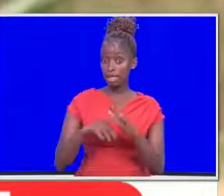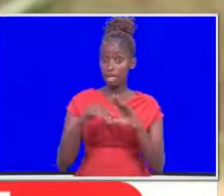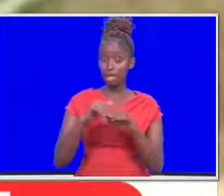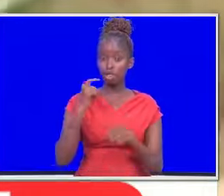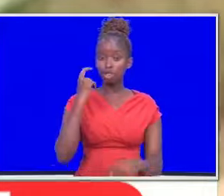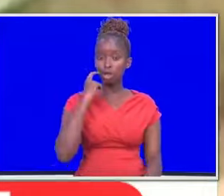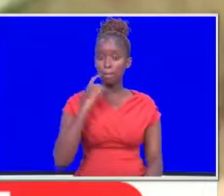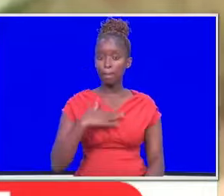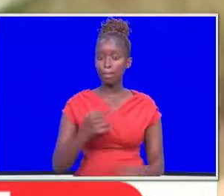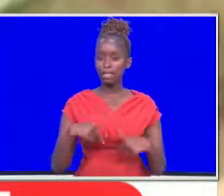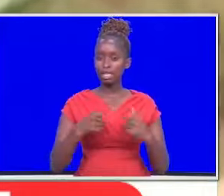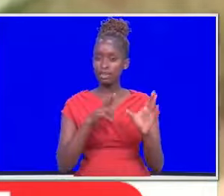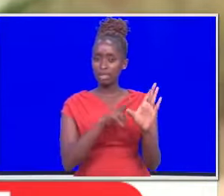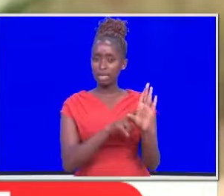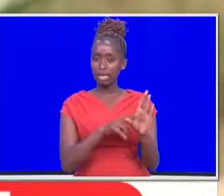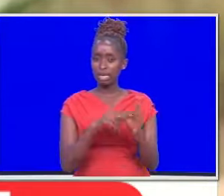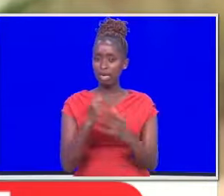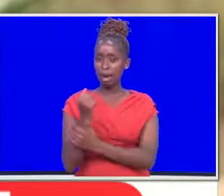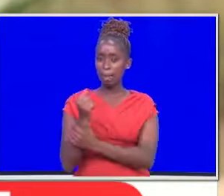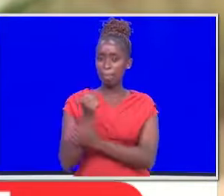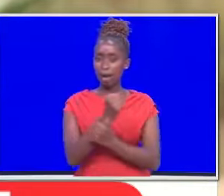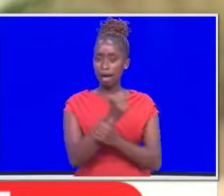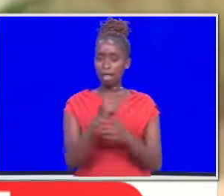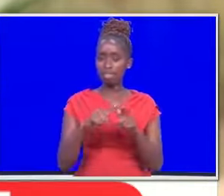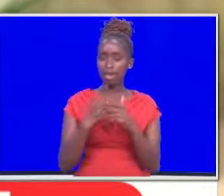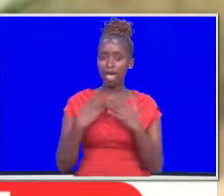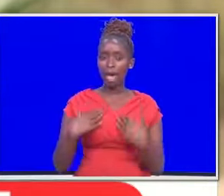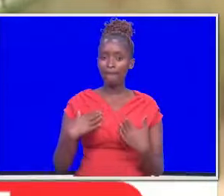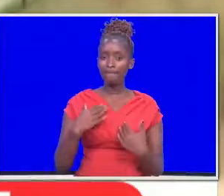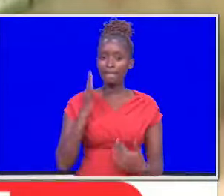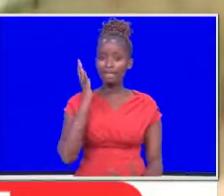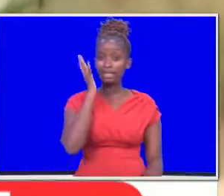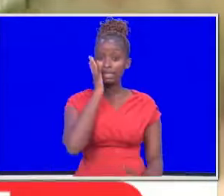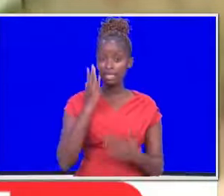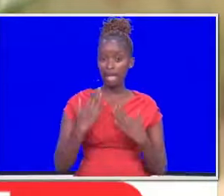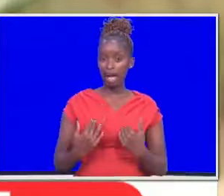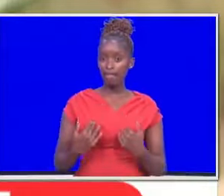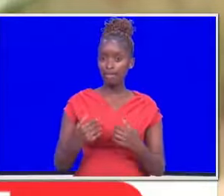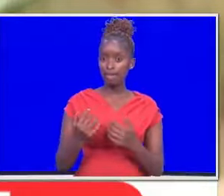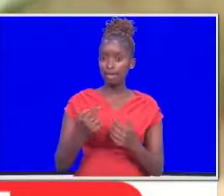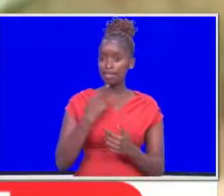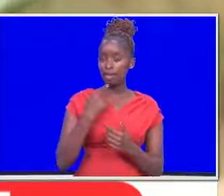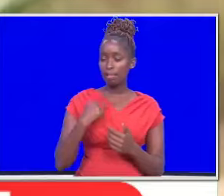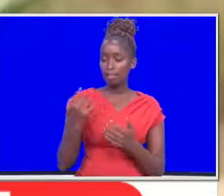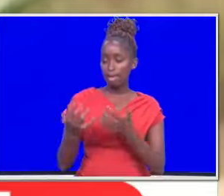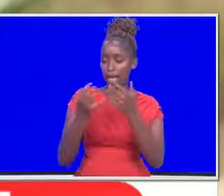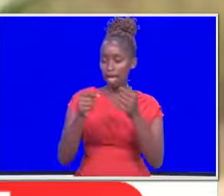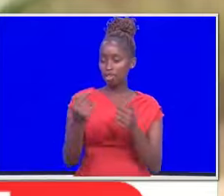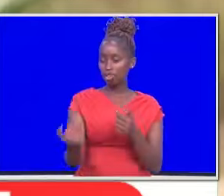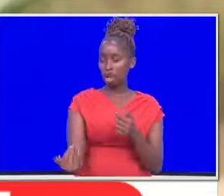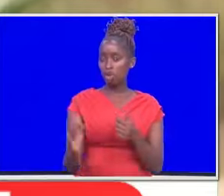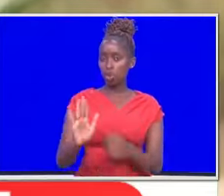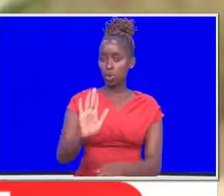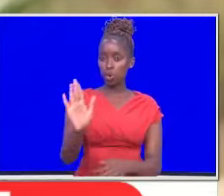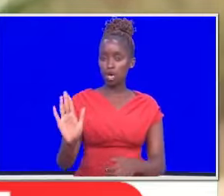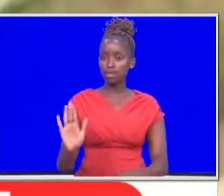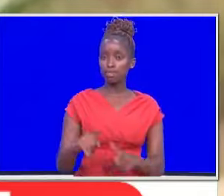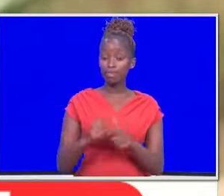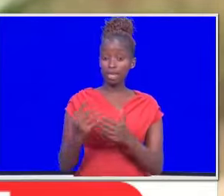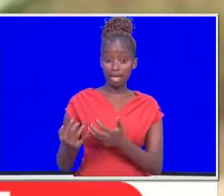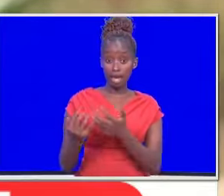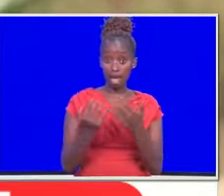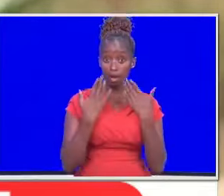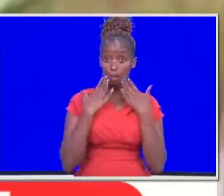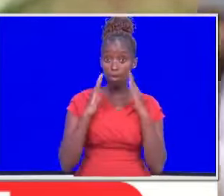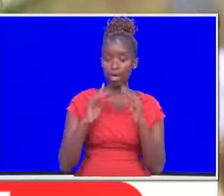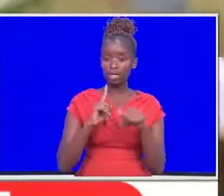nilikuwa nimeketi. Akanishika mkono, akanislap hivi. Kaniambia beba huyu kitu inaita mtoto, nikabeba mtoto. Kubeba